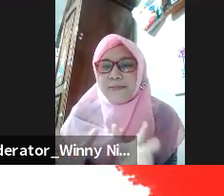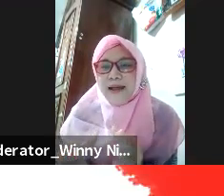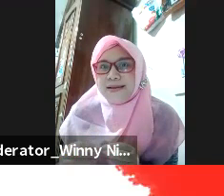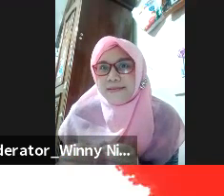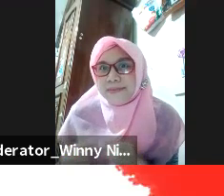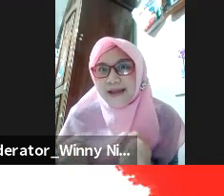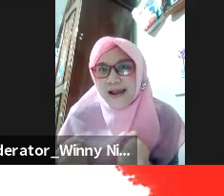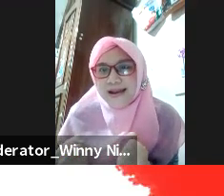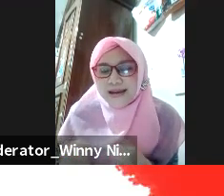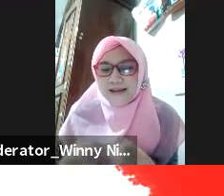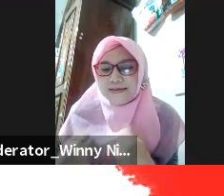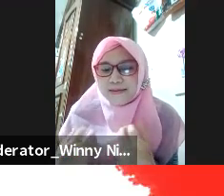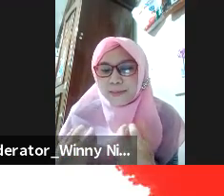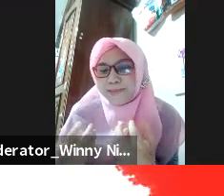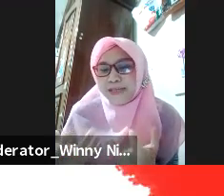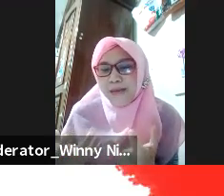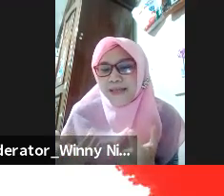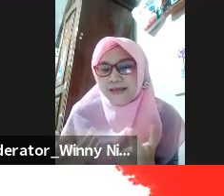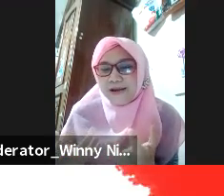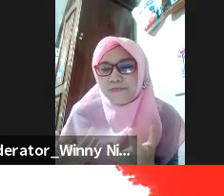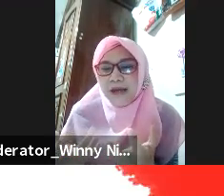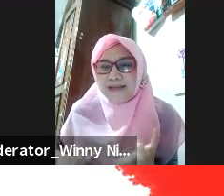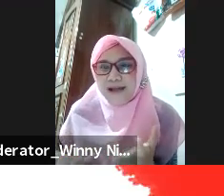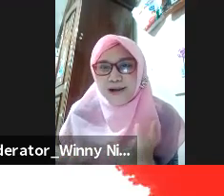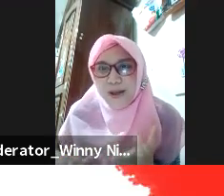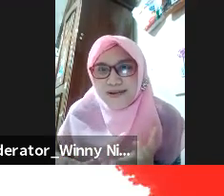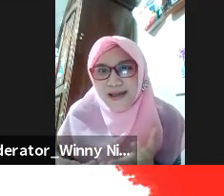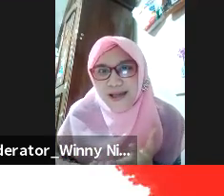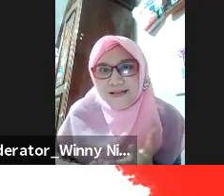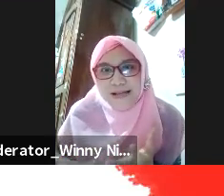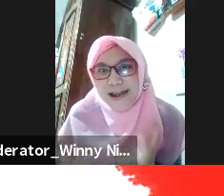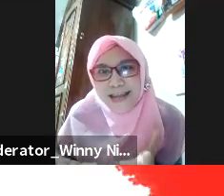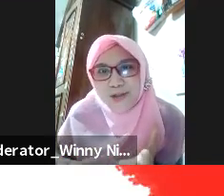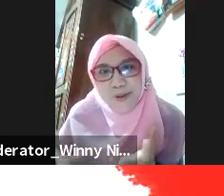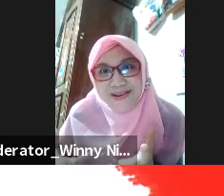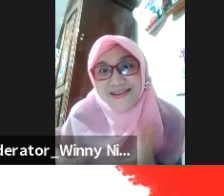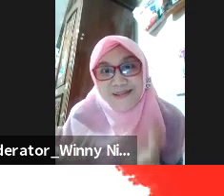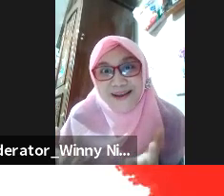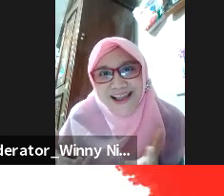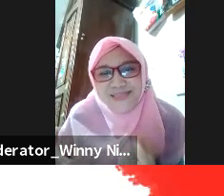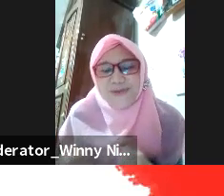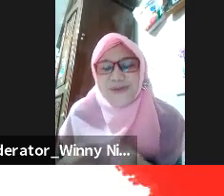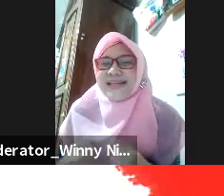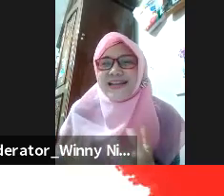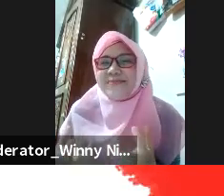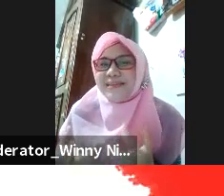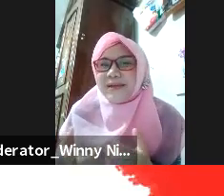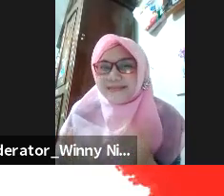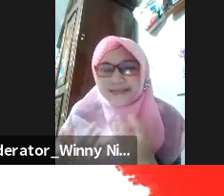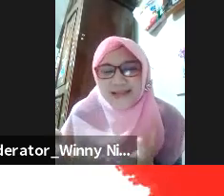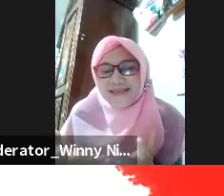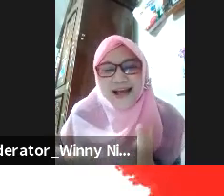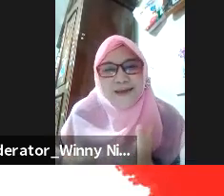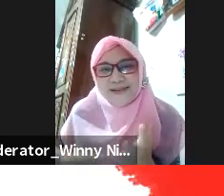dengan tema menjaga diri, menyelamatkan bangsa dan keluarga ya. Hari ini ikut webinar dalam rangka itu. Jadi